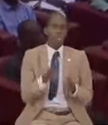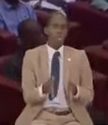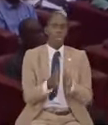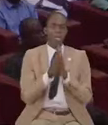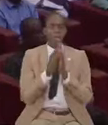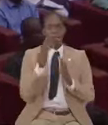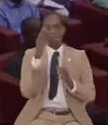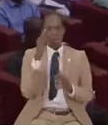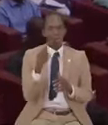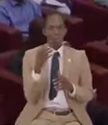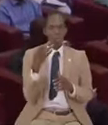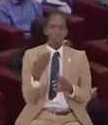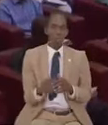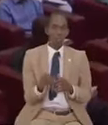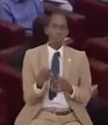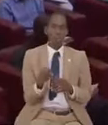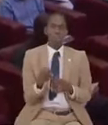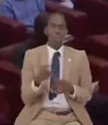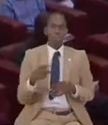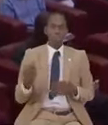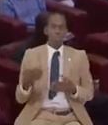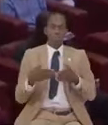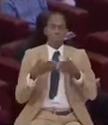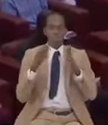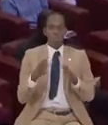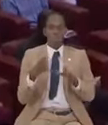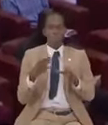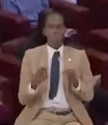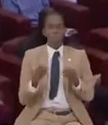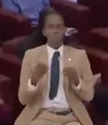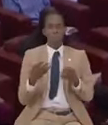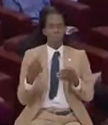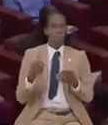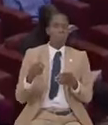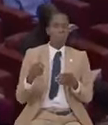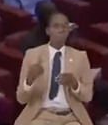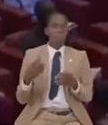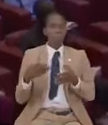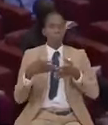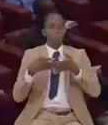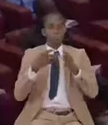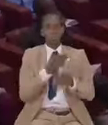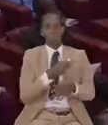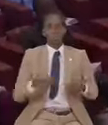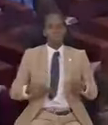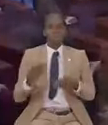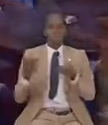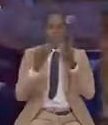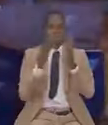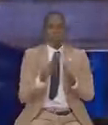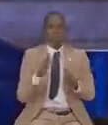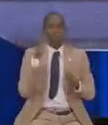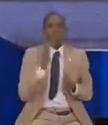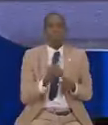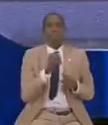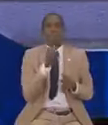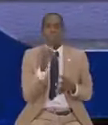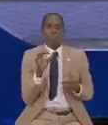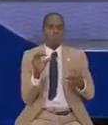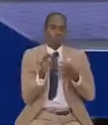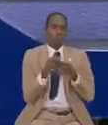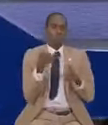chef des genuites de ne pas l'obliger à se suer il a demandé il y a des gens